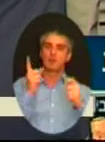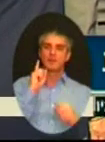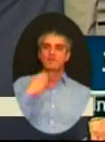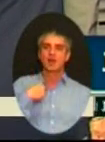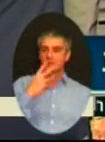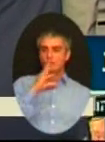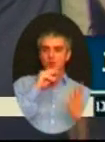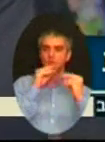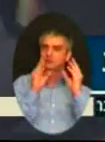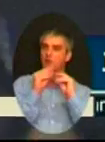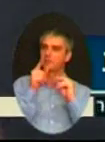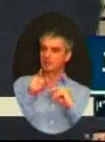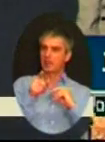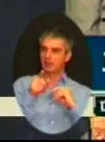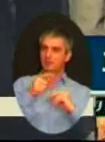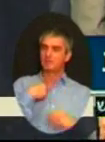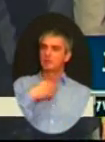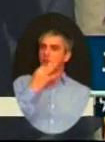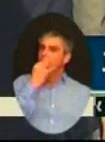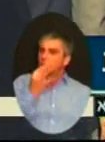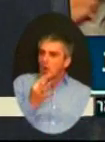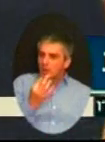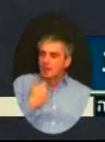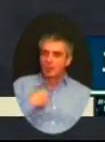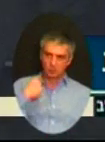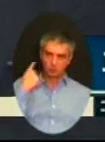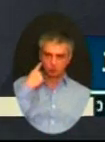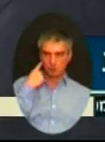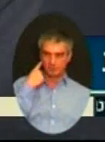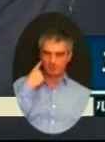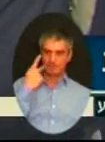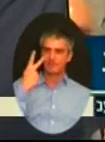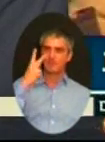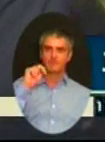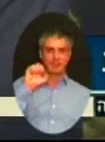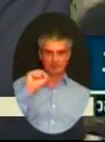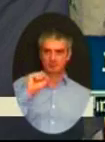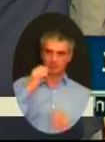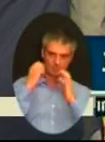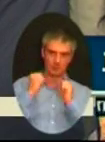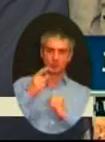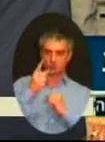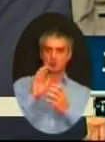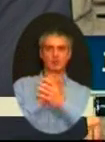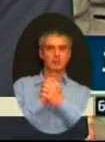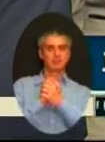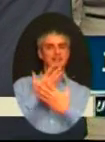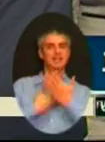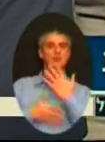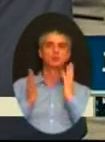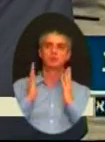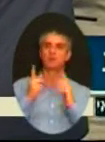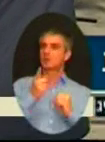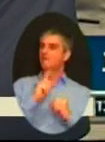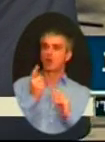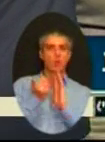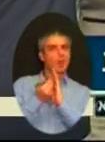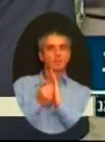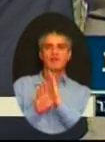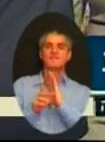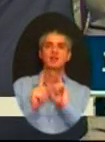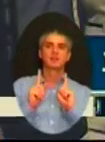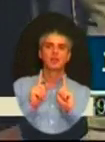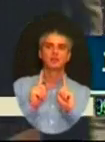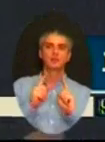אנחנו משוחחים איתך מירי רגב ושואלים, אנחנו שומעים אותו, את פנס, שאין ספק שהוא ידידותי מאוד, אבל הוא לא מוותר על